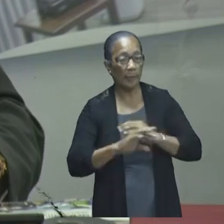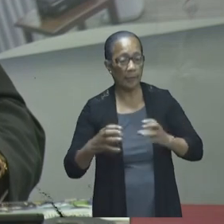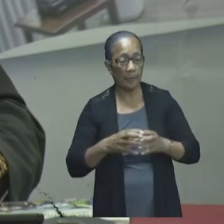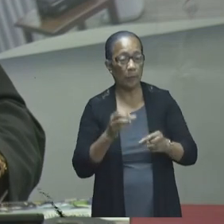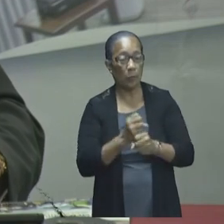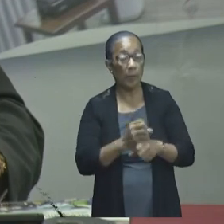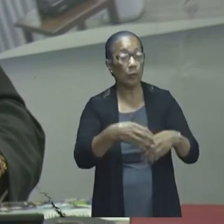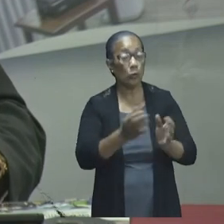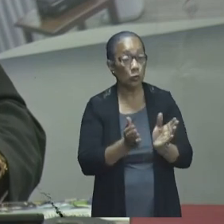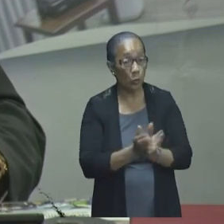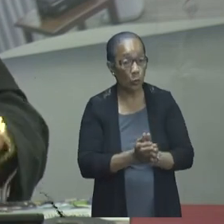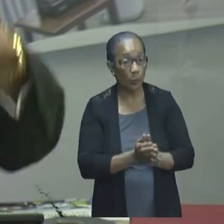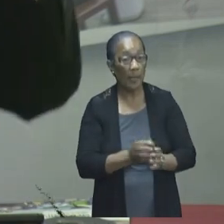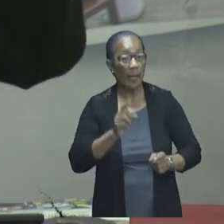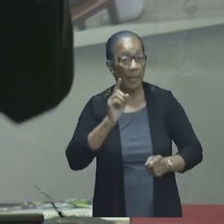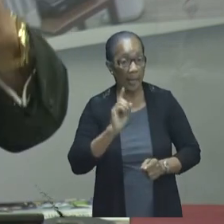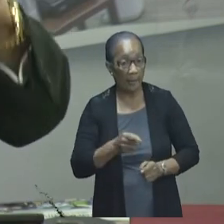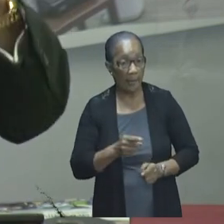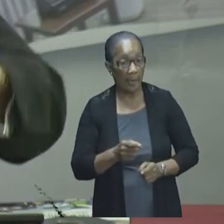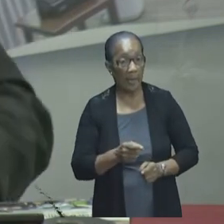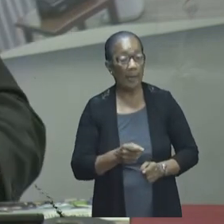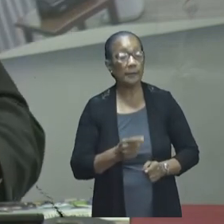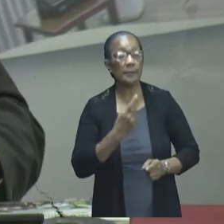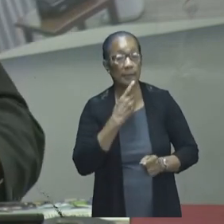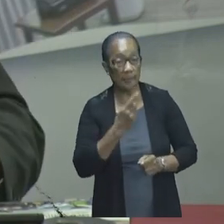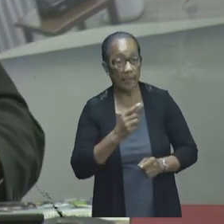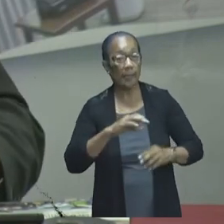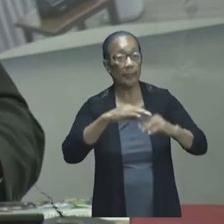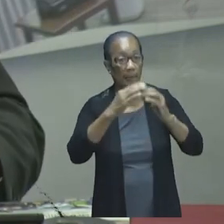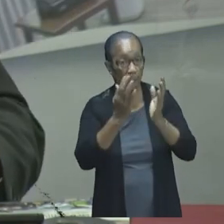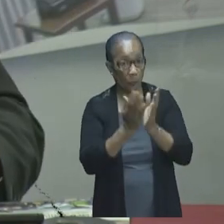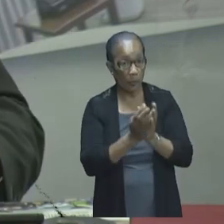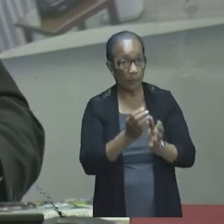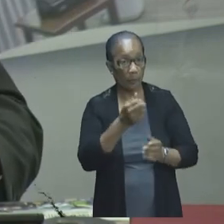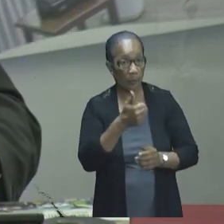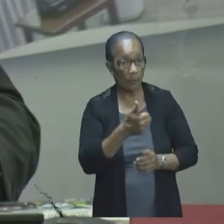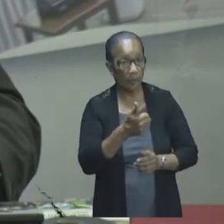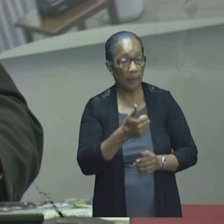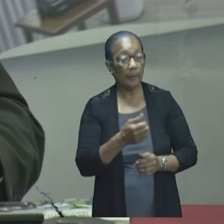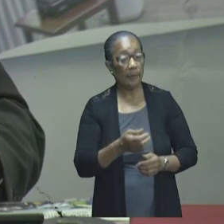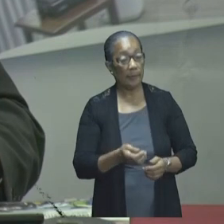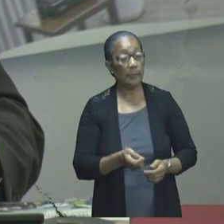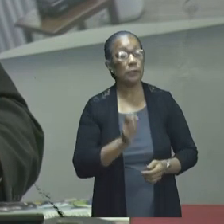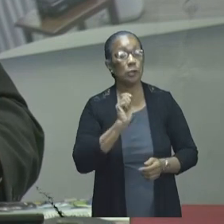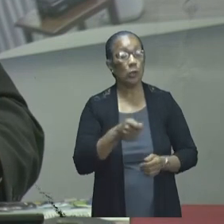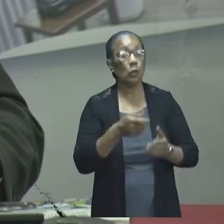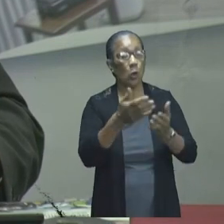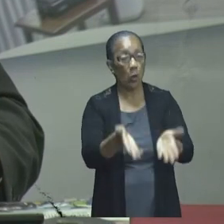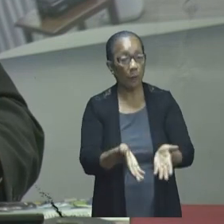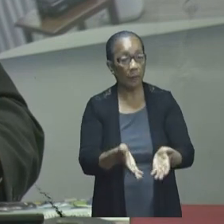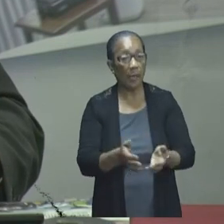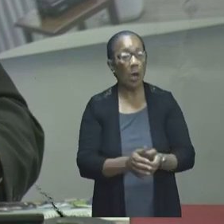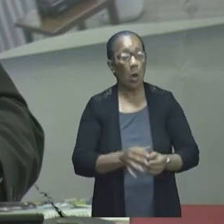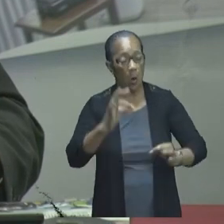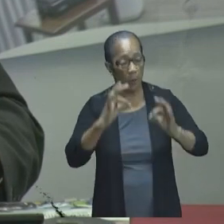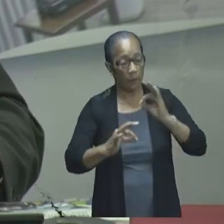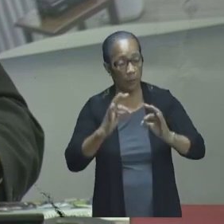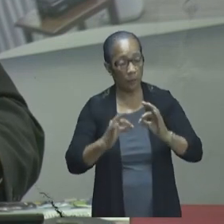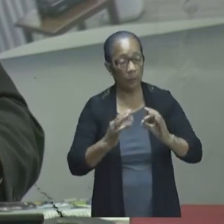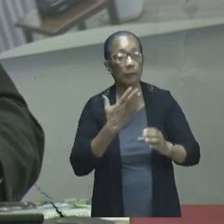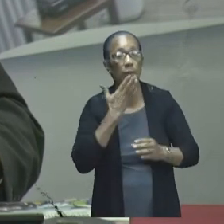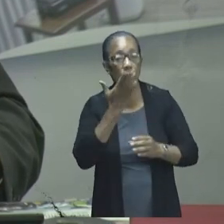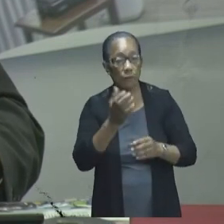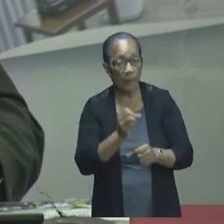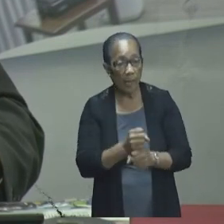en als de parijse partners zeggen ja dit is wat allemaal gewijzigd moet worden dat is de opdracht om de jurist aan het werk te zetten en dan